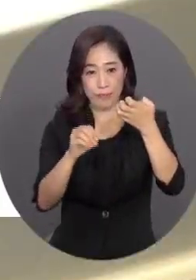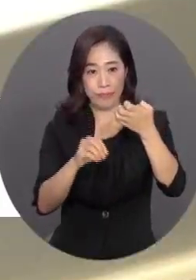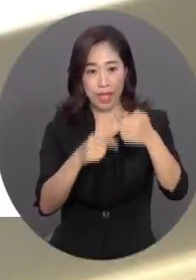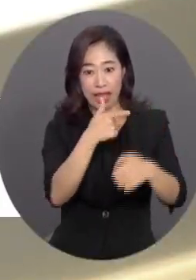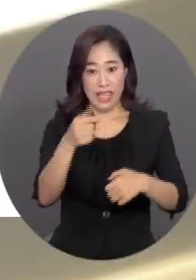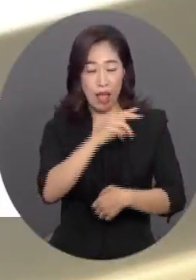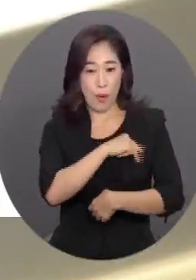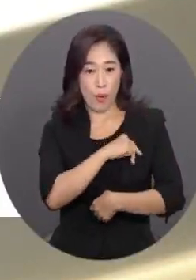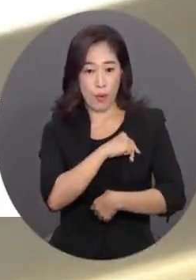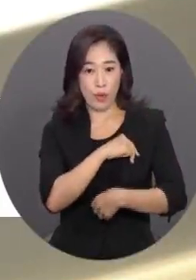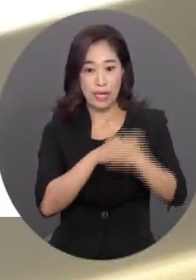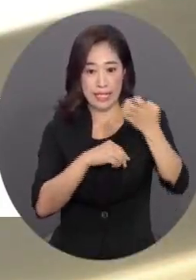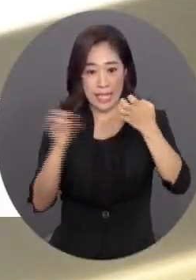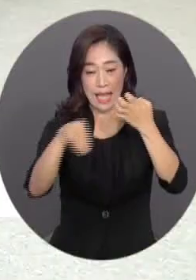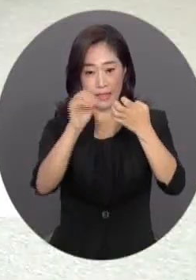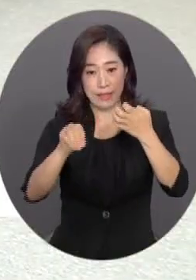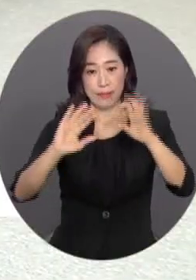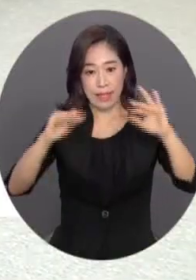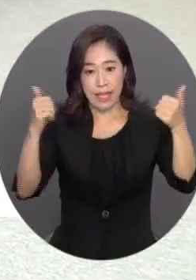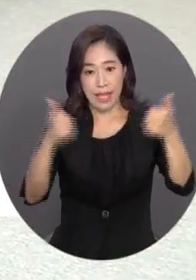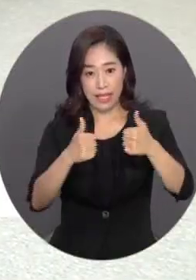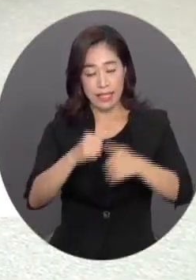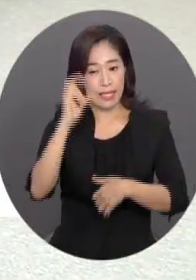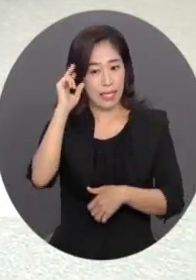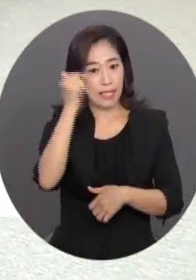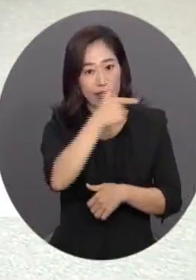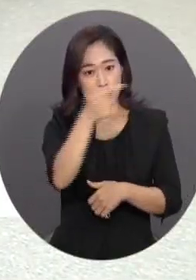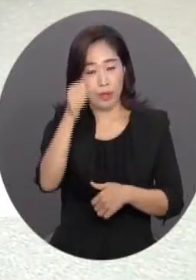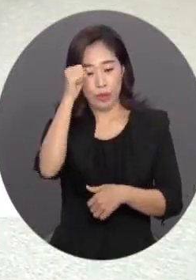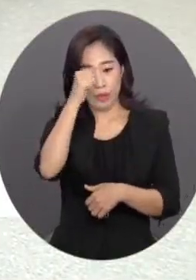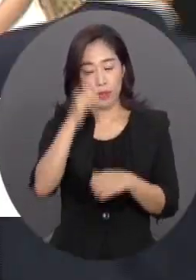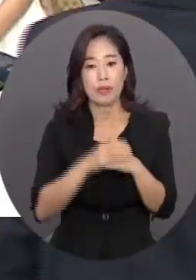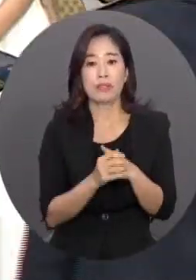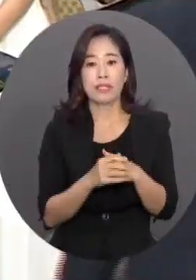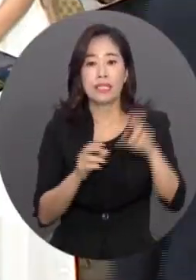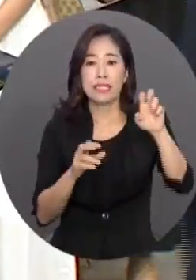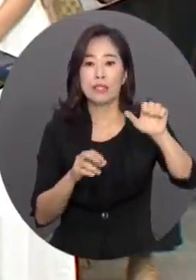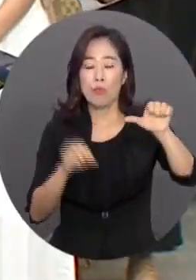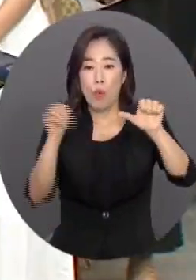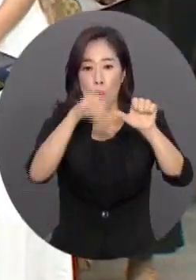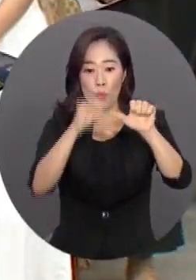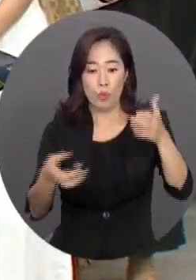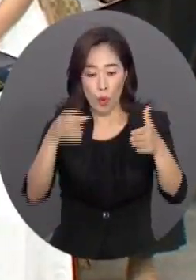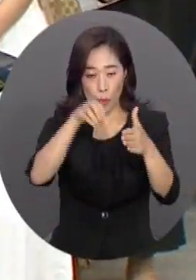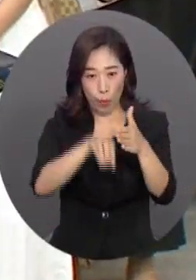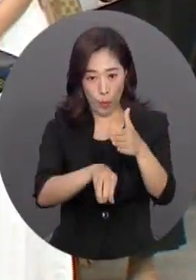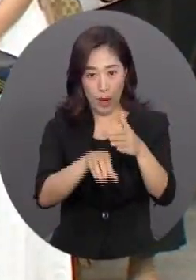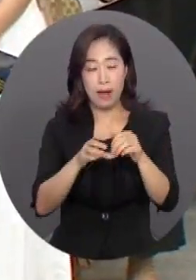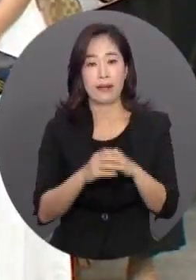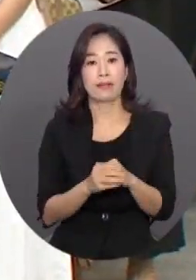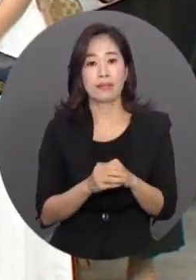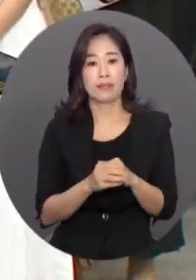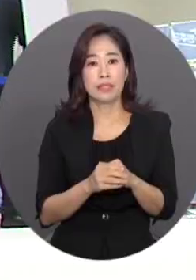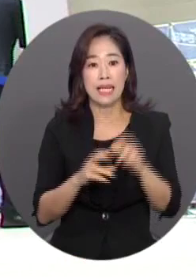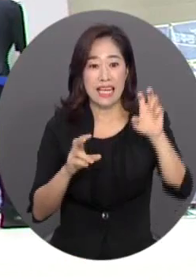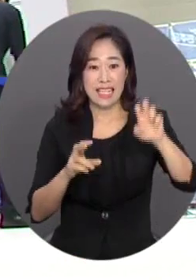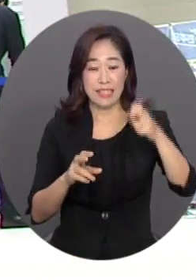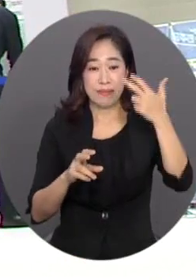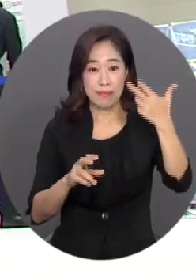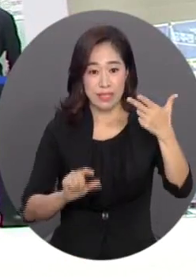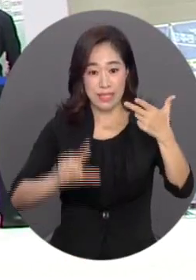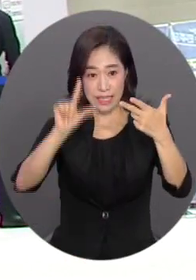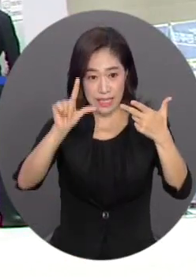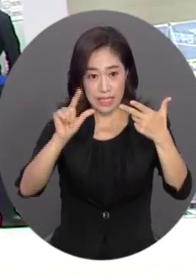30, 국민 여론조사 25, 일반 당원 여론조사 5% 등을 반영하며 오는 27일 서울